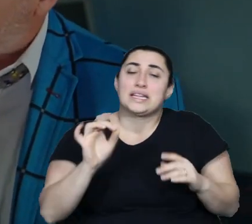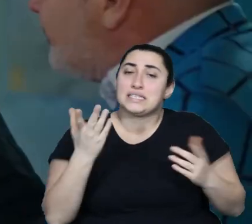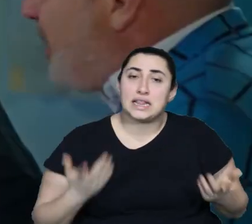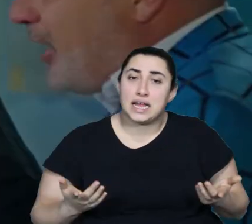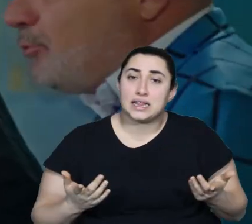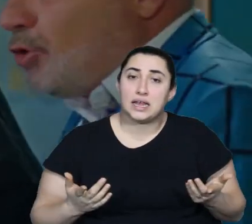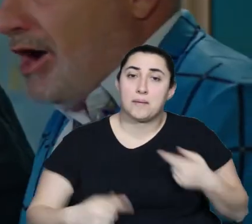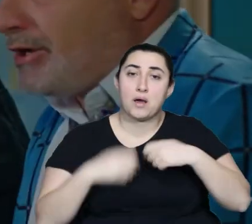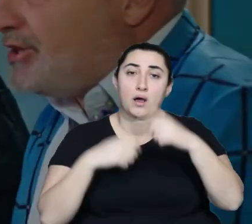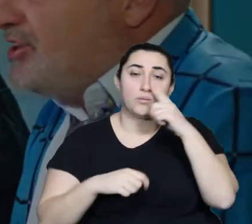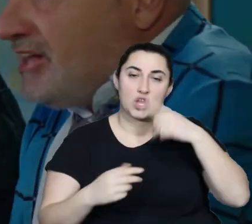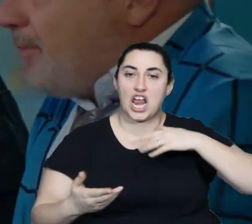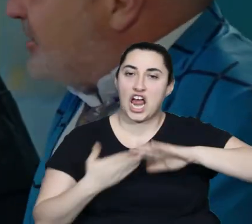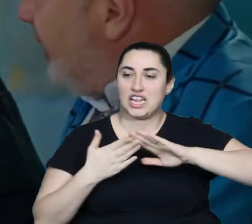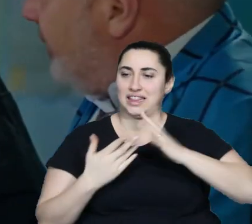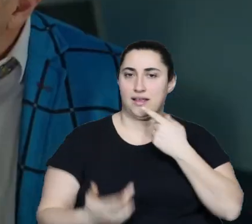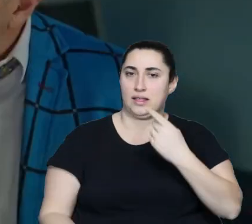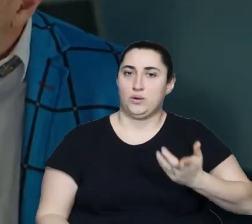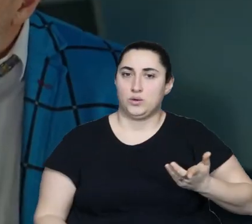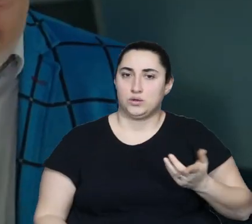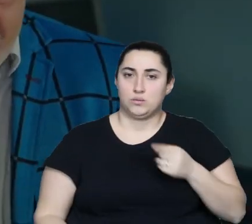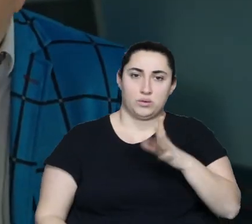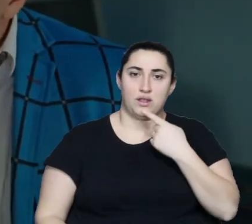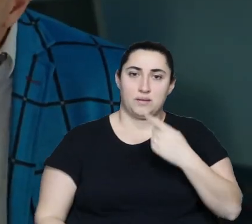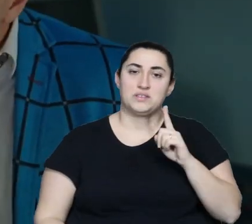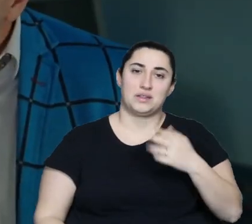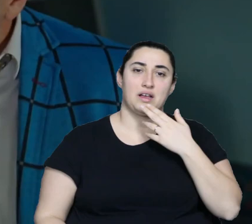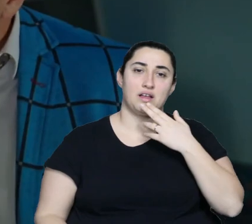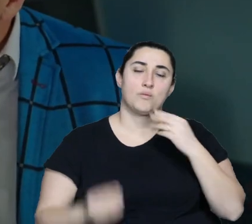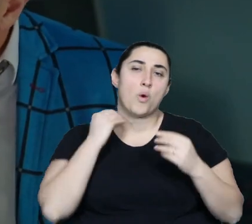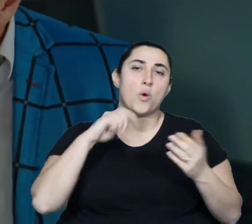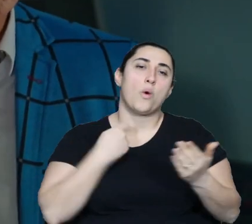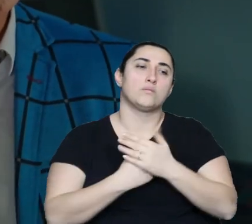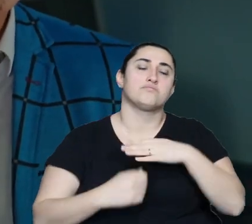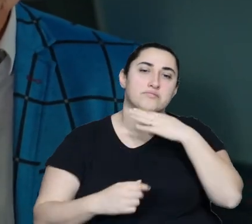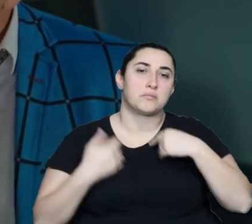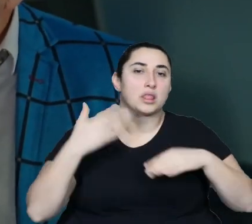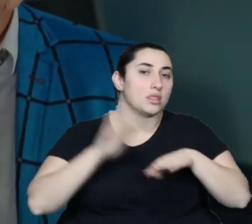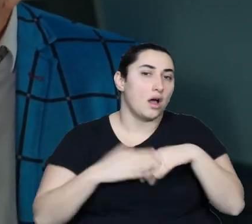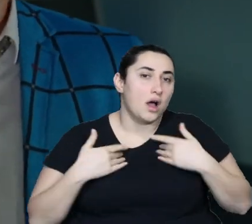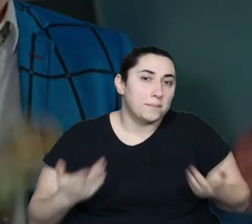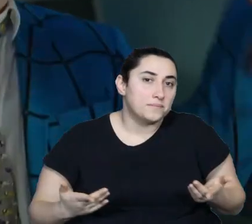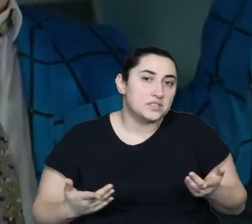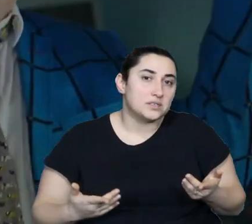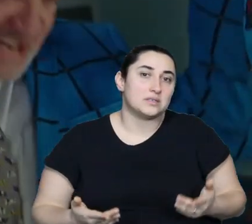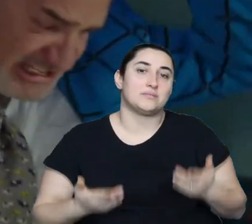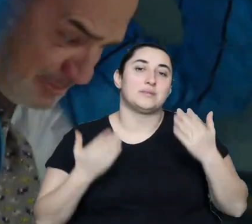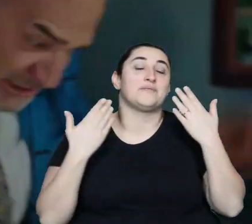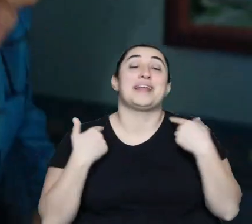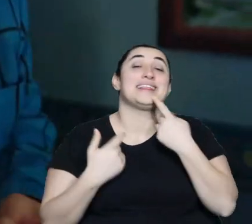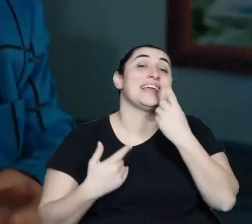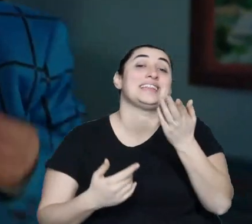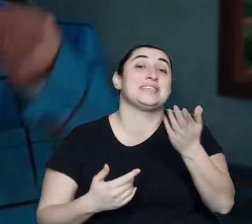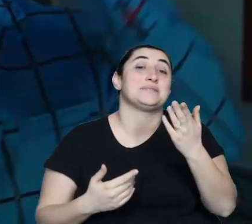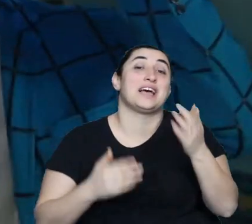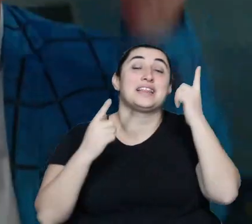arkadaş. Banka müdürü arkadaşı ne demek ya? Ne demek? Şimdi kadın borcunu ödeyemezse ben ne yapacağım o zaman? Ha? Allah asil ne diyeyim ben